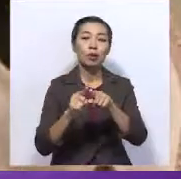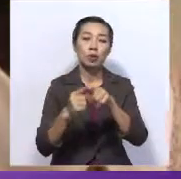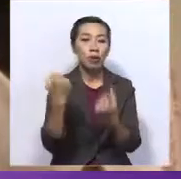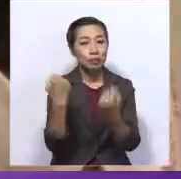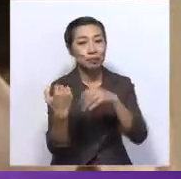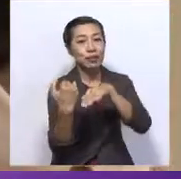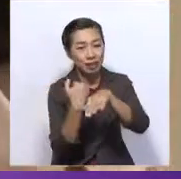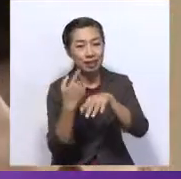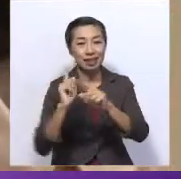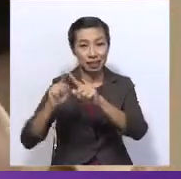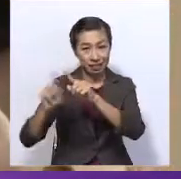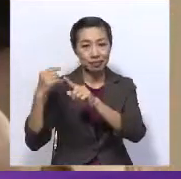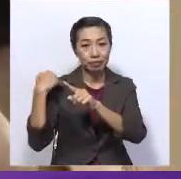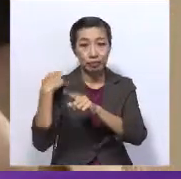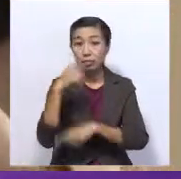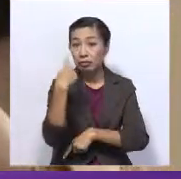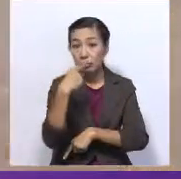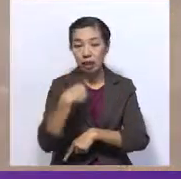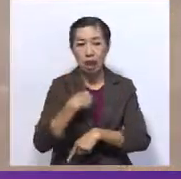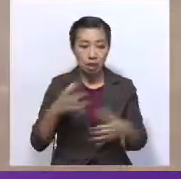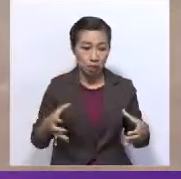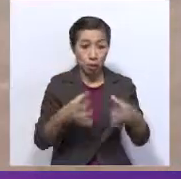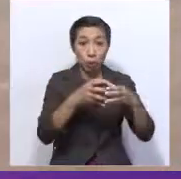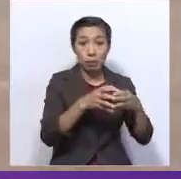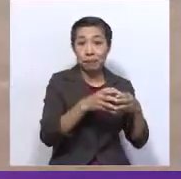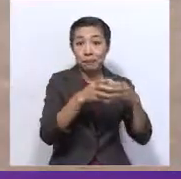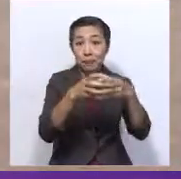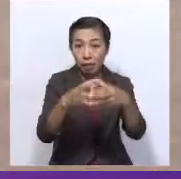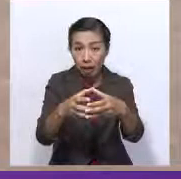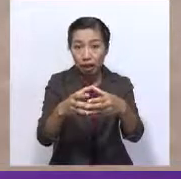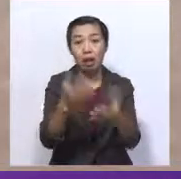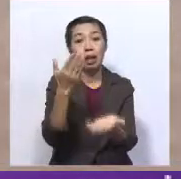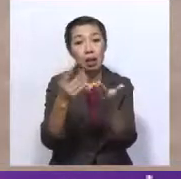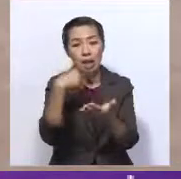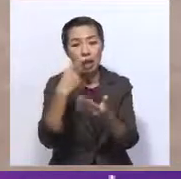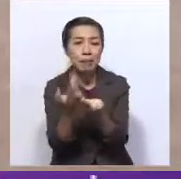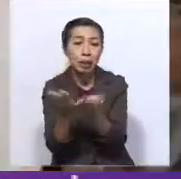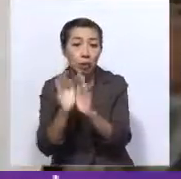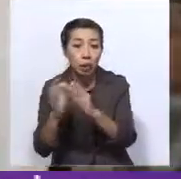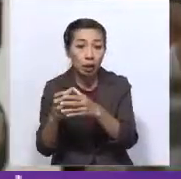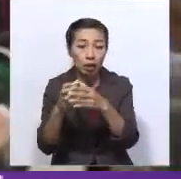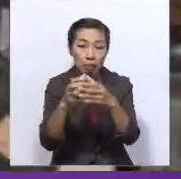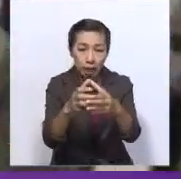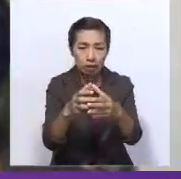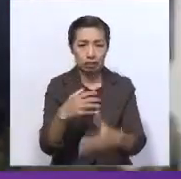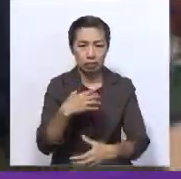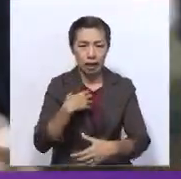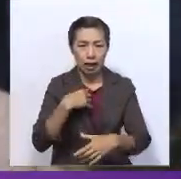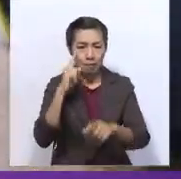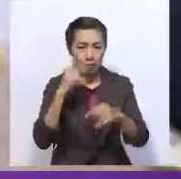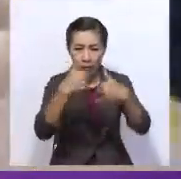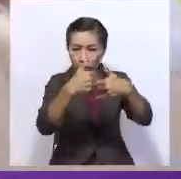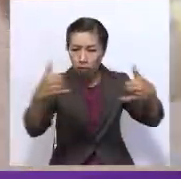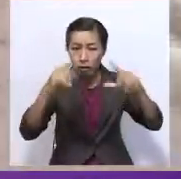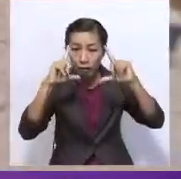มสำหรับท่านใดที่มาเป็นหมู่คณะนะคะหรือมากันเป็นครอบครัวเราอยากถ่ายรูปให้ครบ